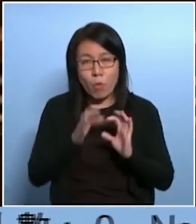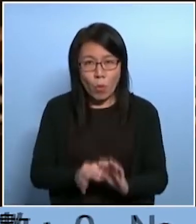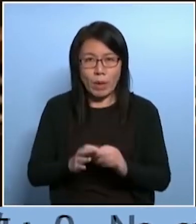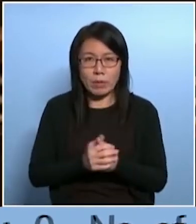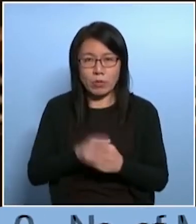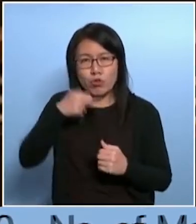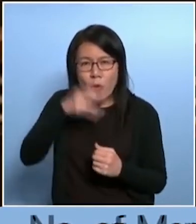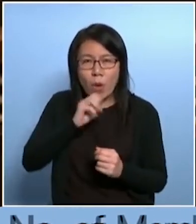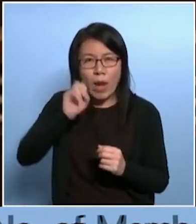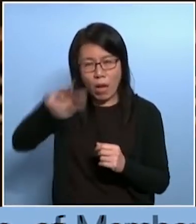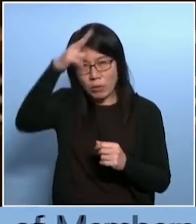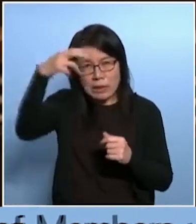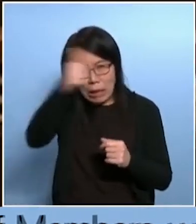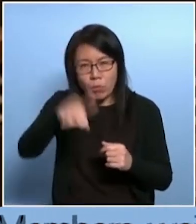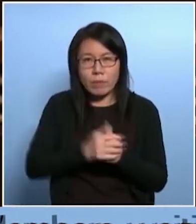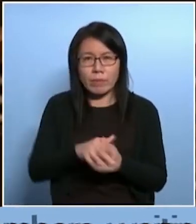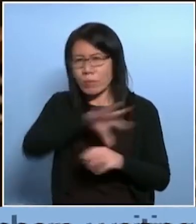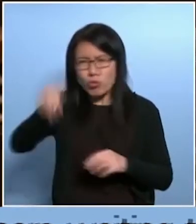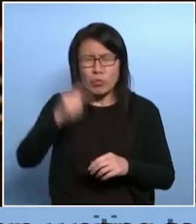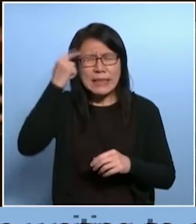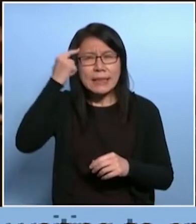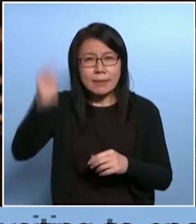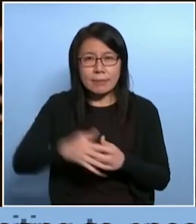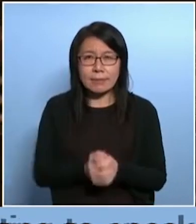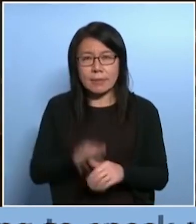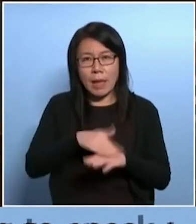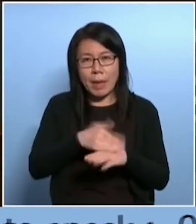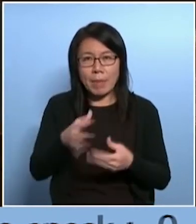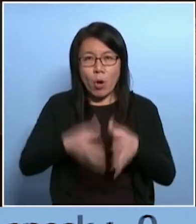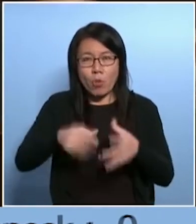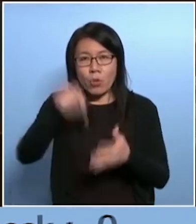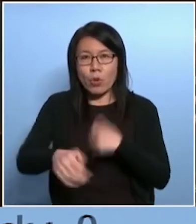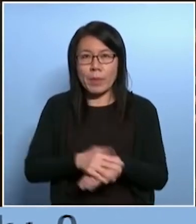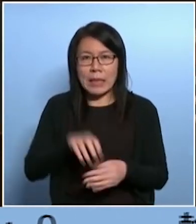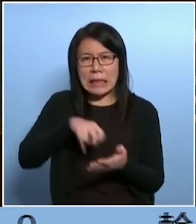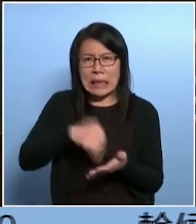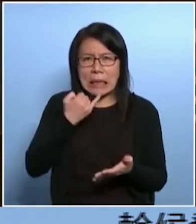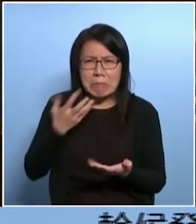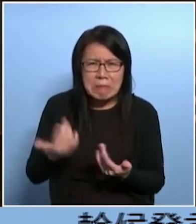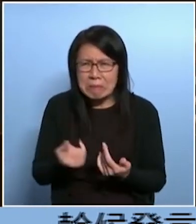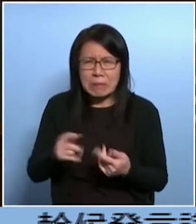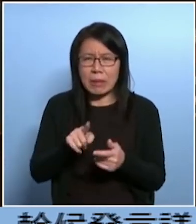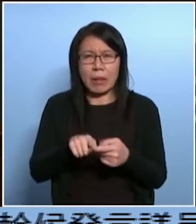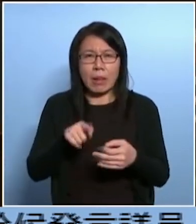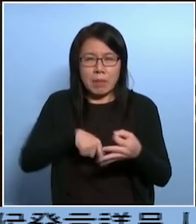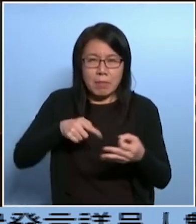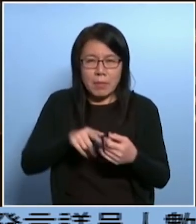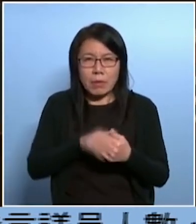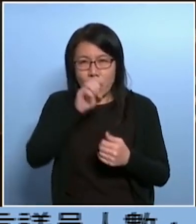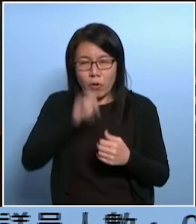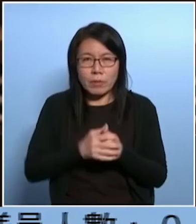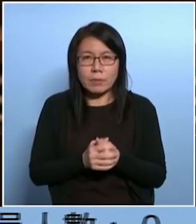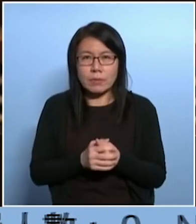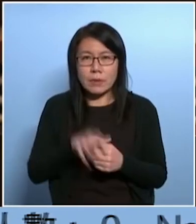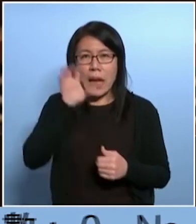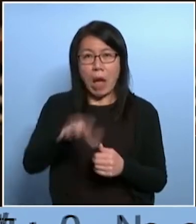講粗口罵特首是人都知道的，剛才在議事廳契密契密這樣就說這